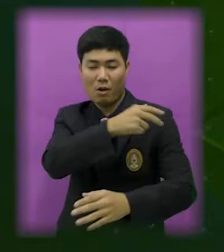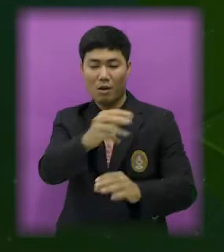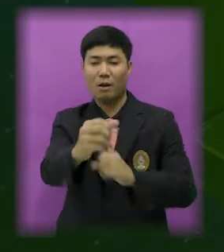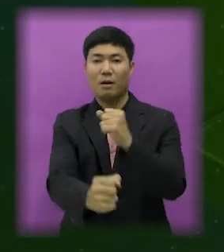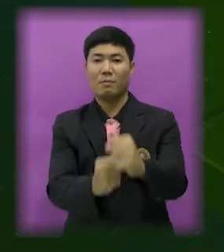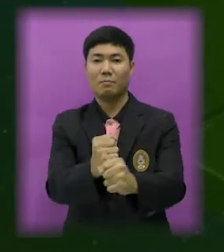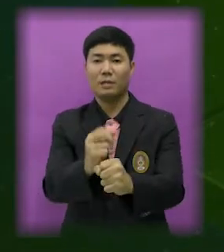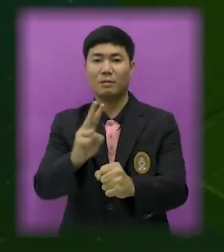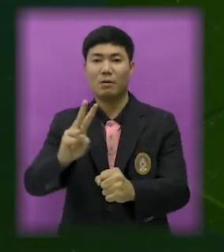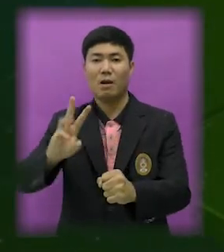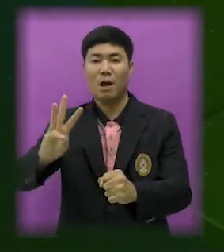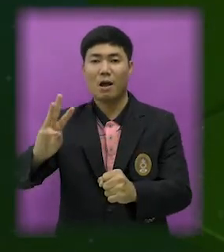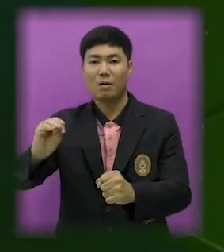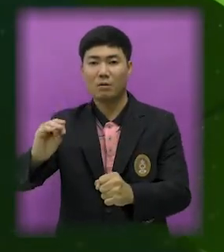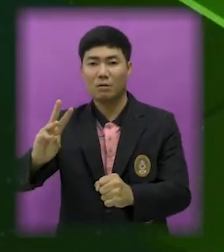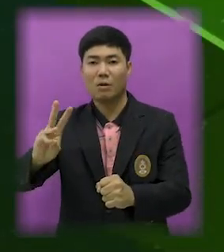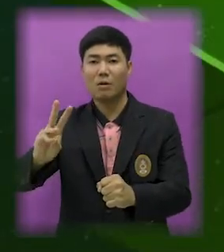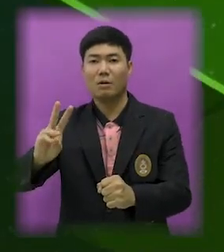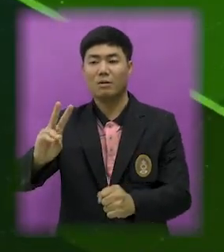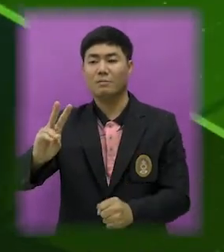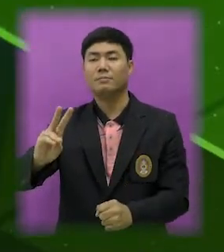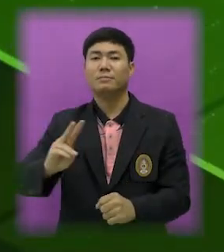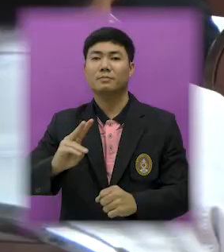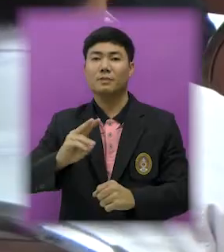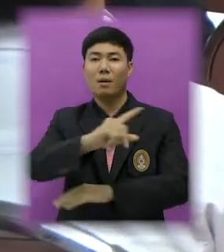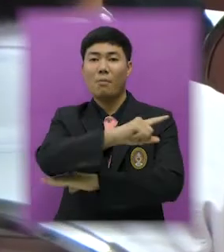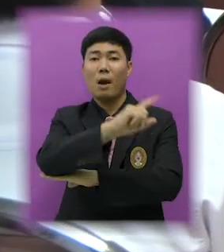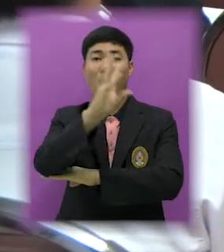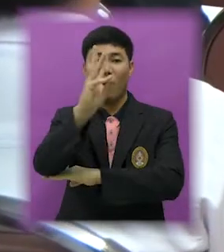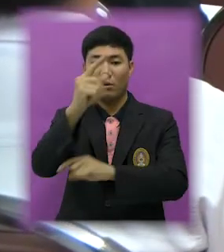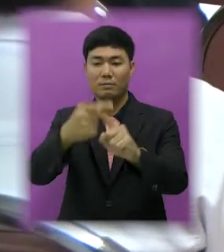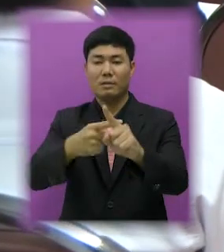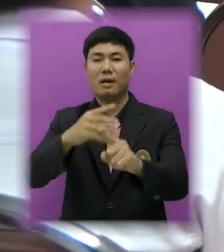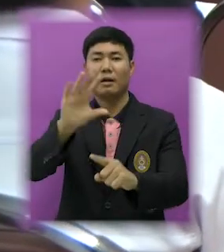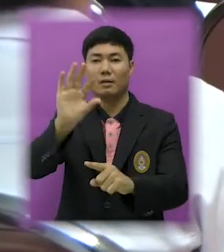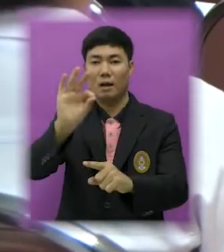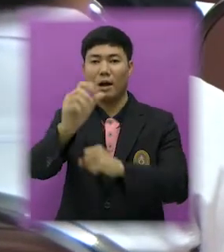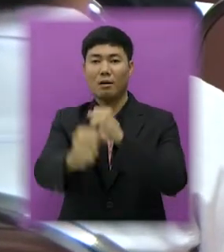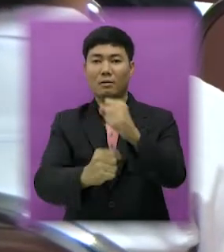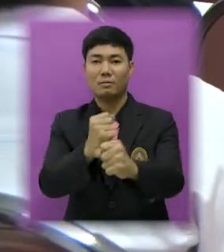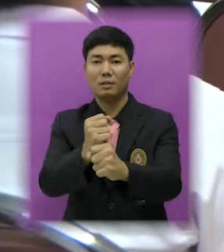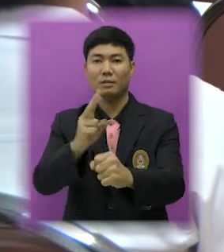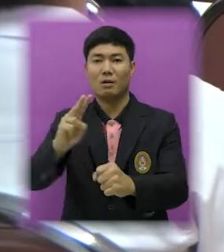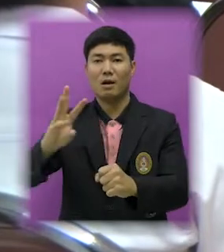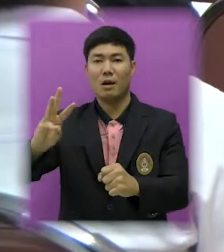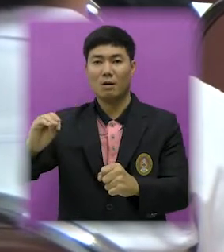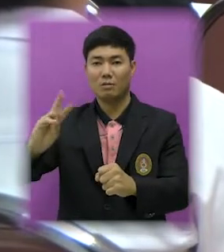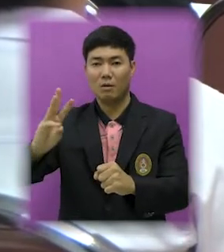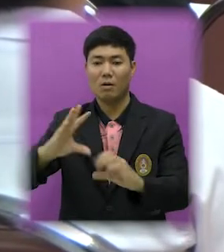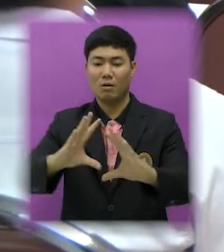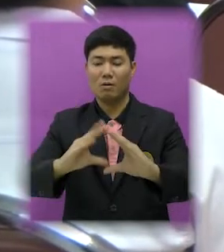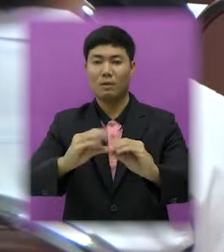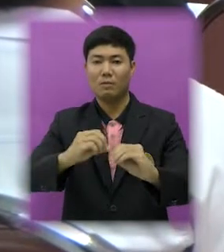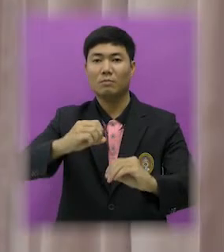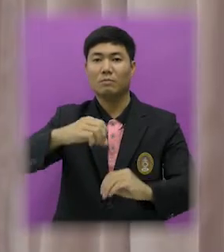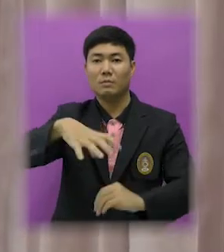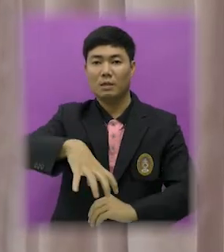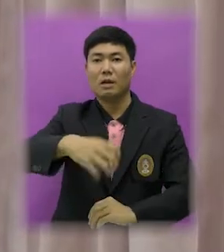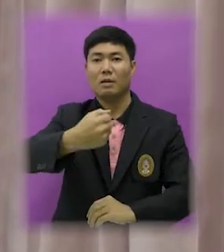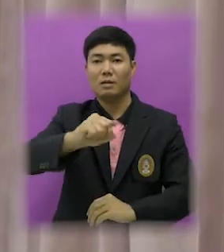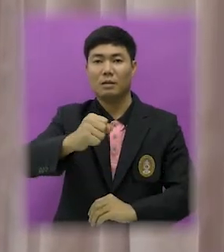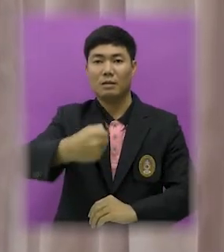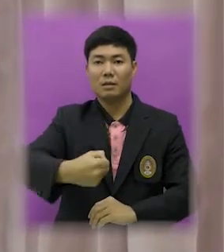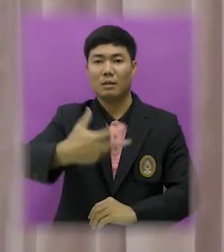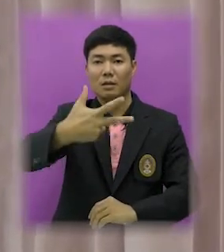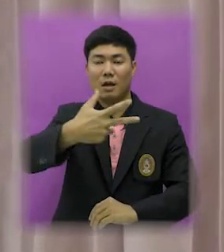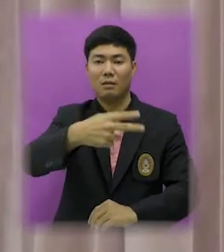าปีการศึกษา2562เมื่อวันที่6กันยายน2562ที่ห้องประชุมสร้อยสุวรรณ